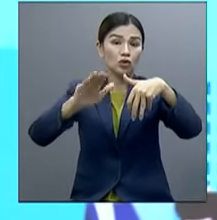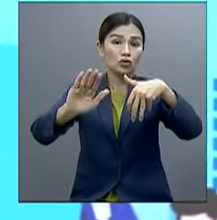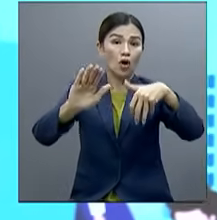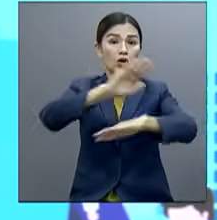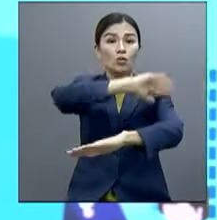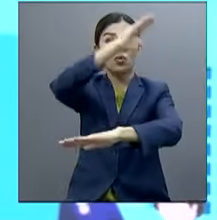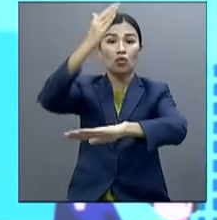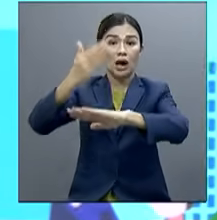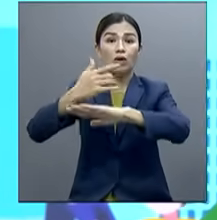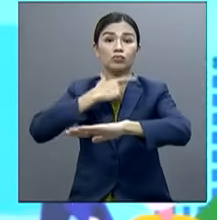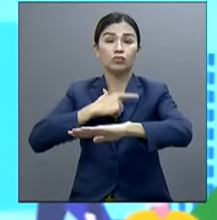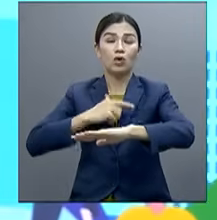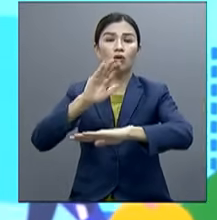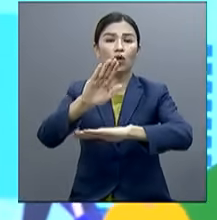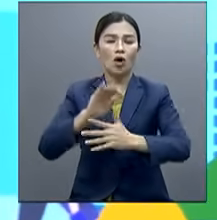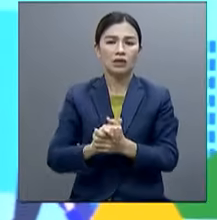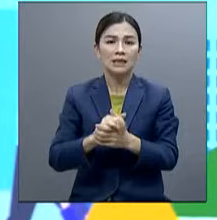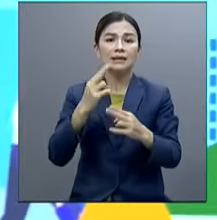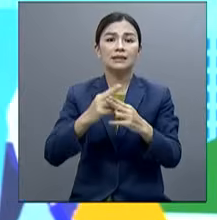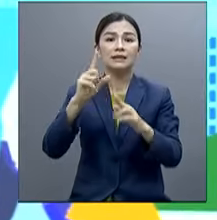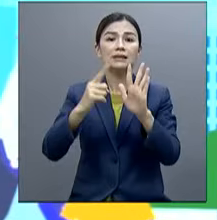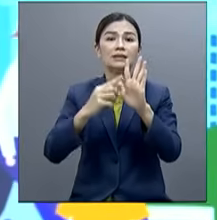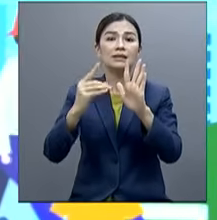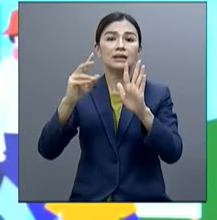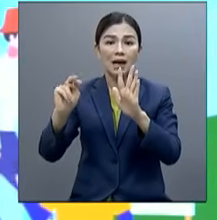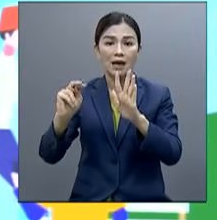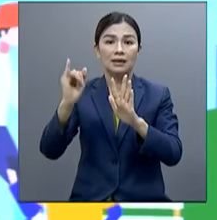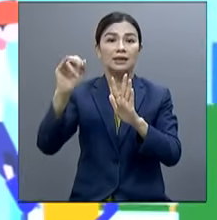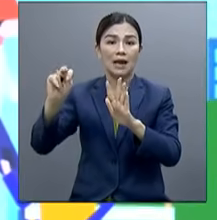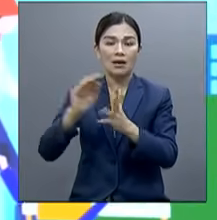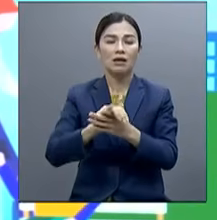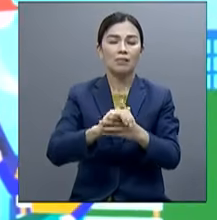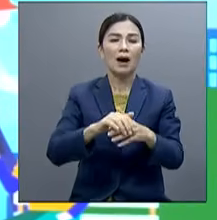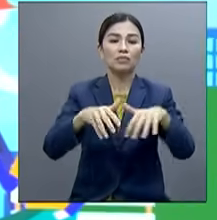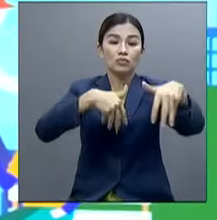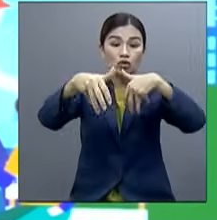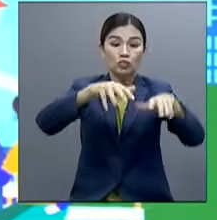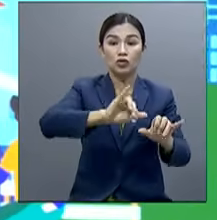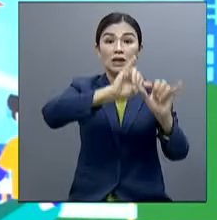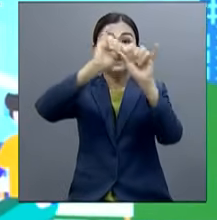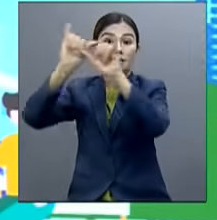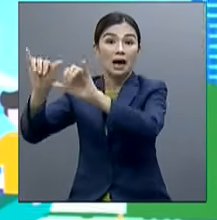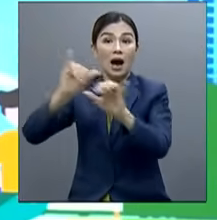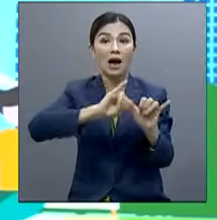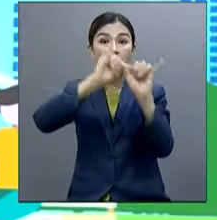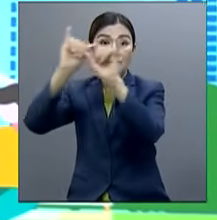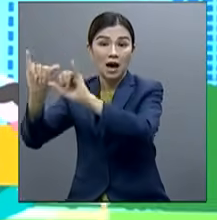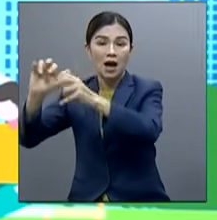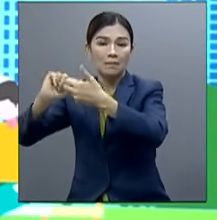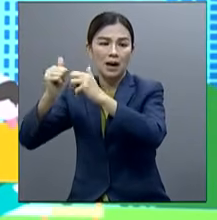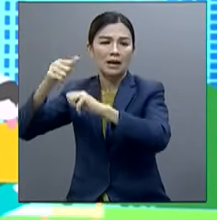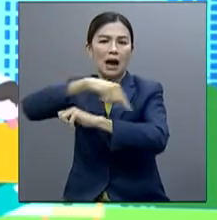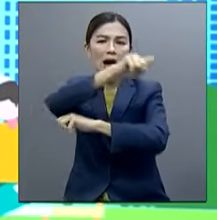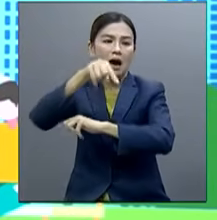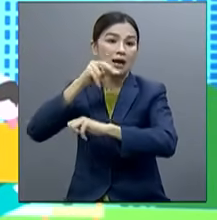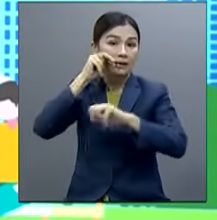ห้วยหินลาดในด้วยนะคะตอนนี้ก็อพยพไปยังพื้นที่สูงค่ะและแน่นอนว่าอีกหลายพื้นที่ทีเดียวที่ตอนนี้ประสบอุทกภัยน้ำท่วมและ